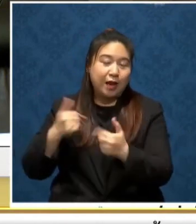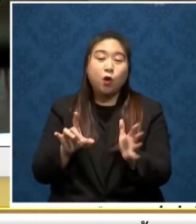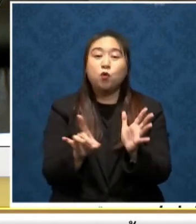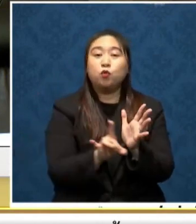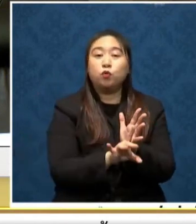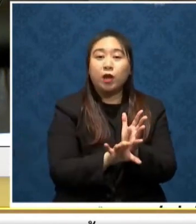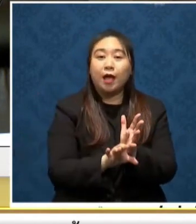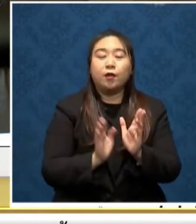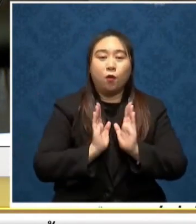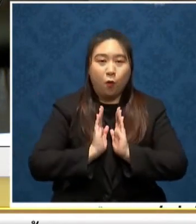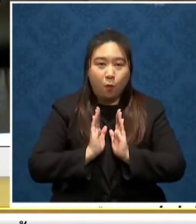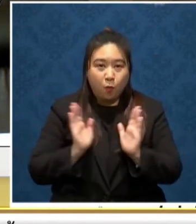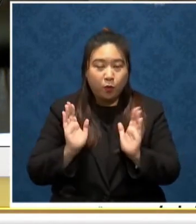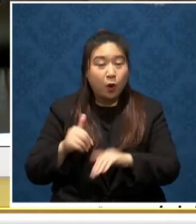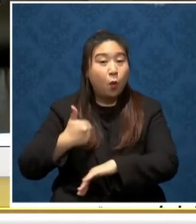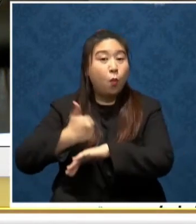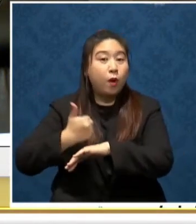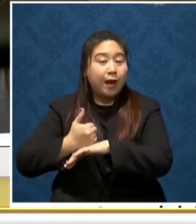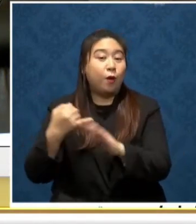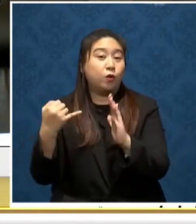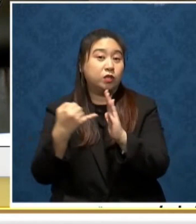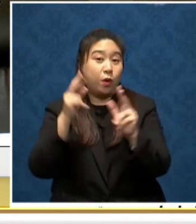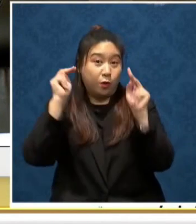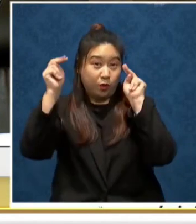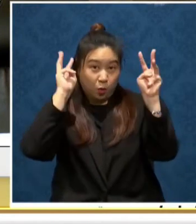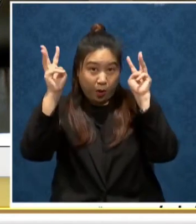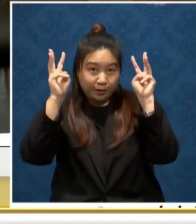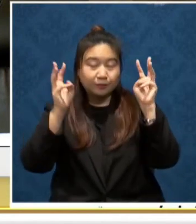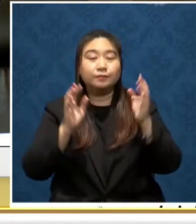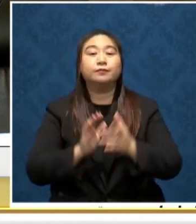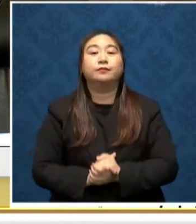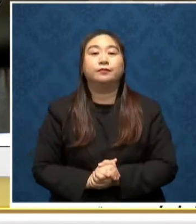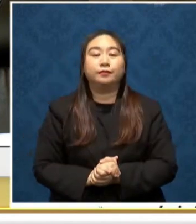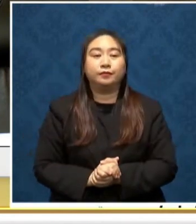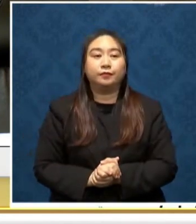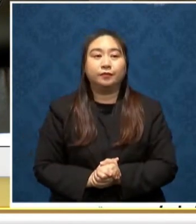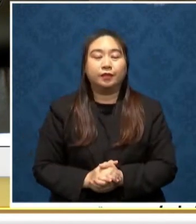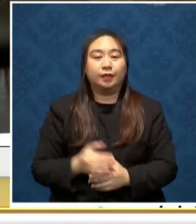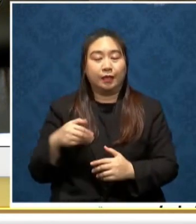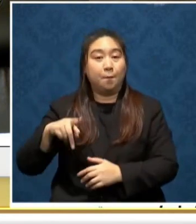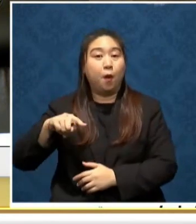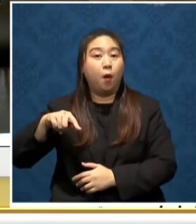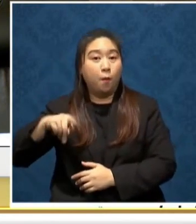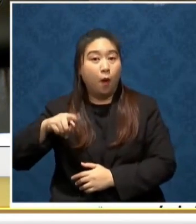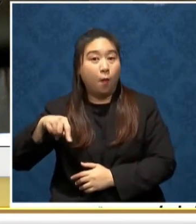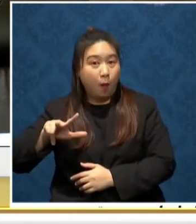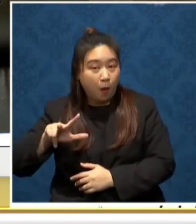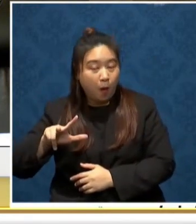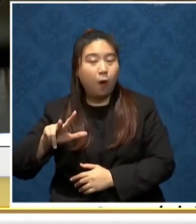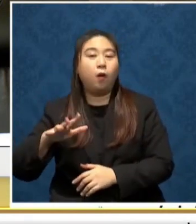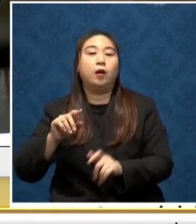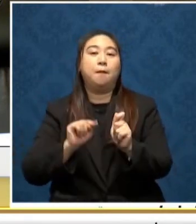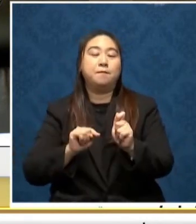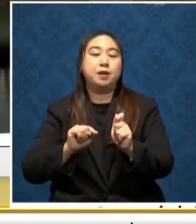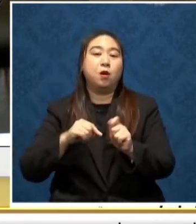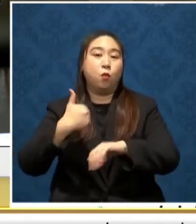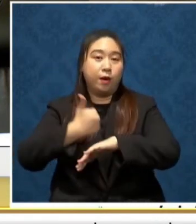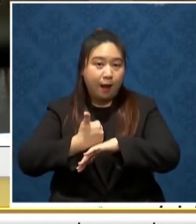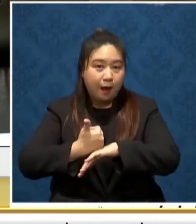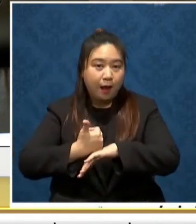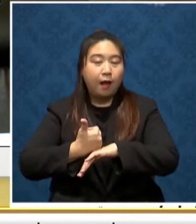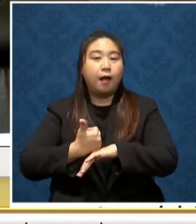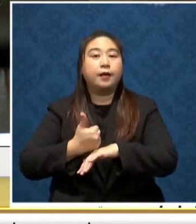ณทางท่านผู้ว่าราชการจังหวัดนครสวรรค์นะครับท่านป้องกันภัยจังหวัดนครสวรรค์นะครับท่านนายอำเภอชุมแสงท่านผู้บริหารท้